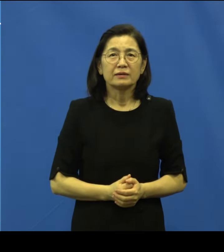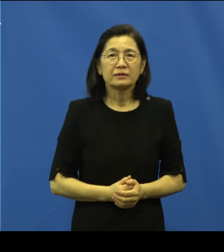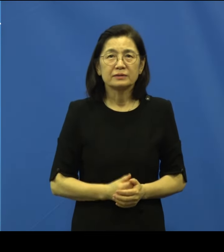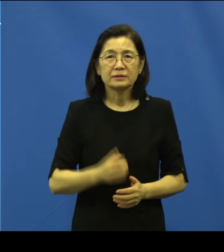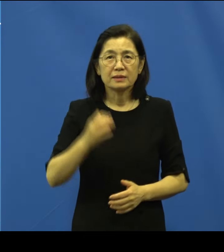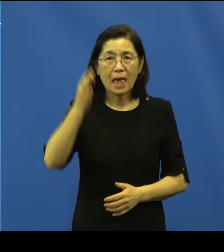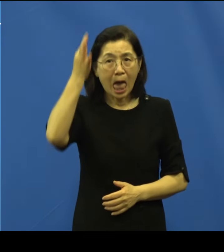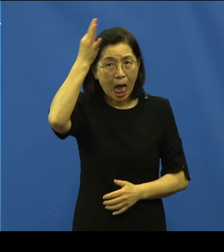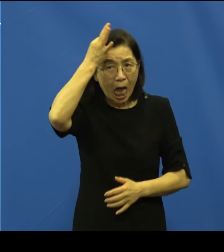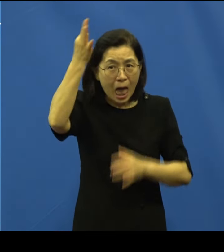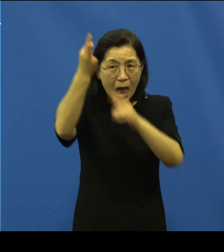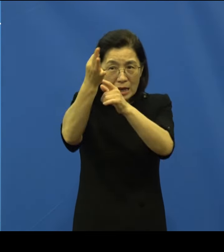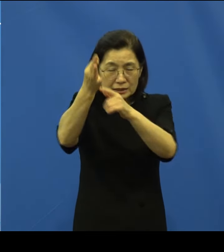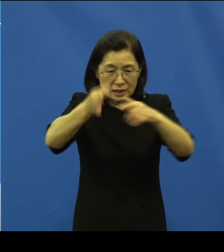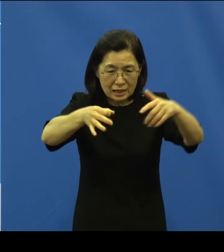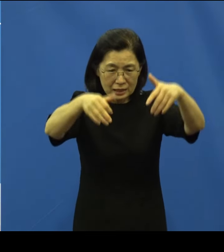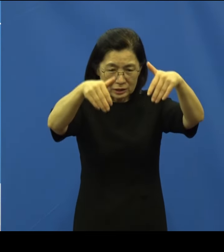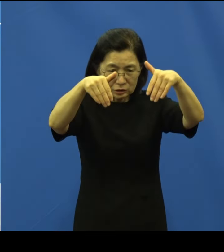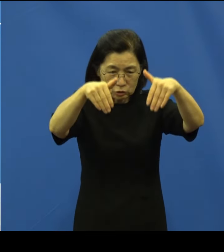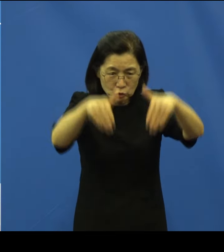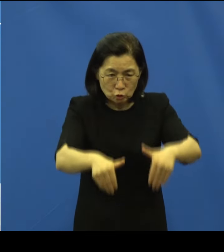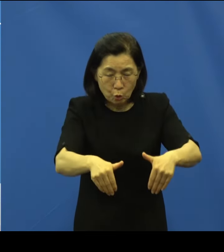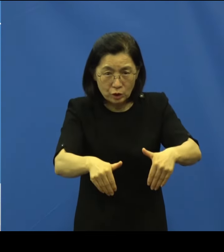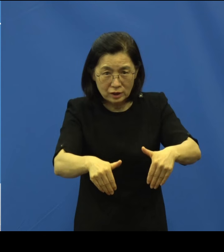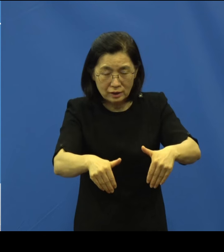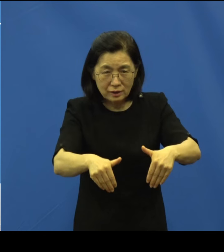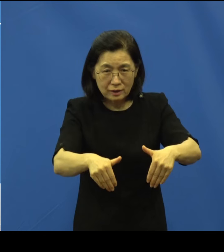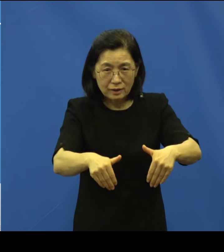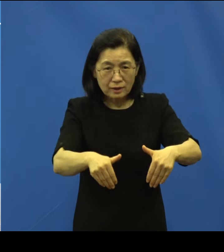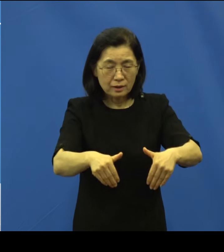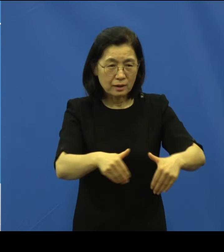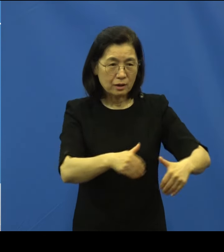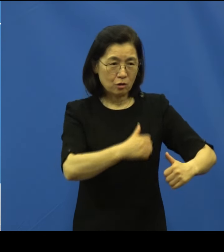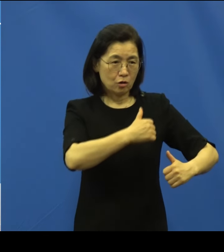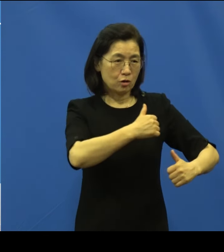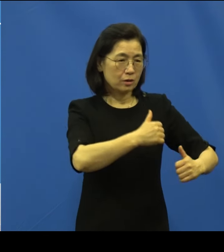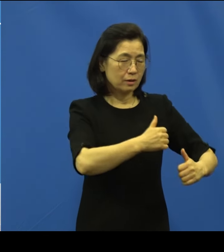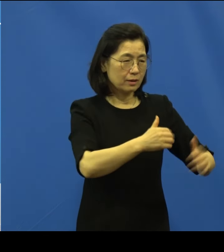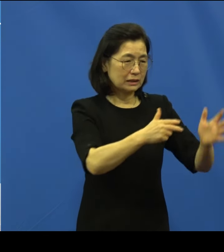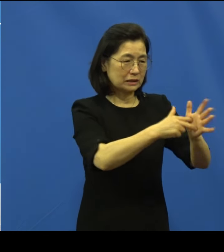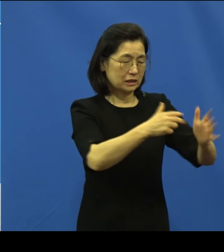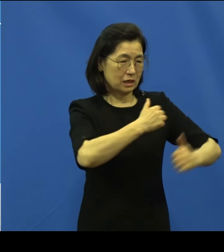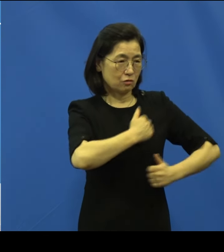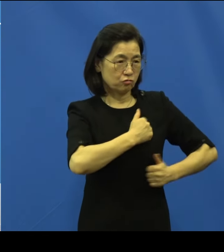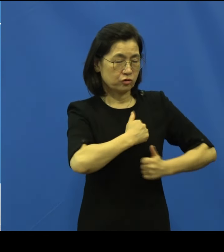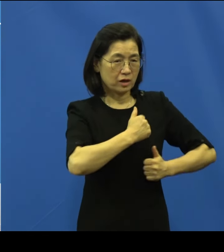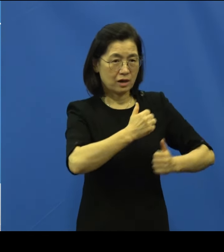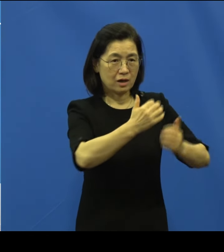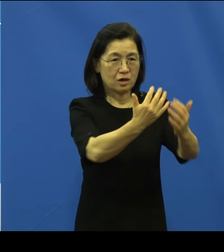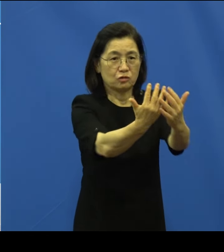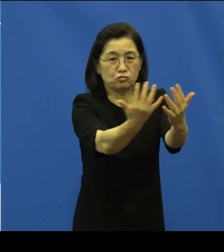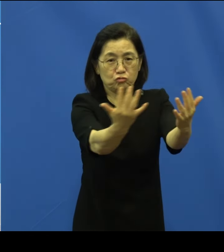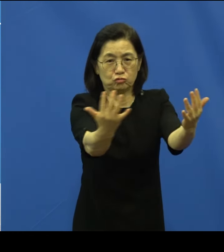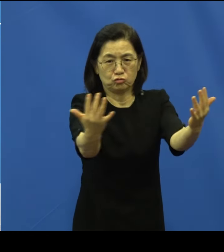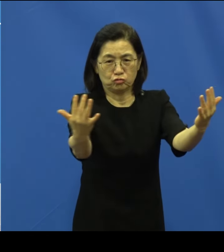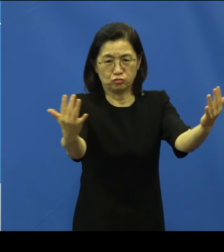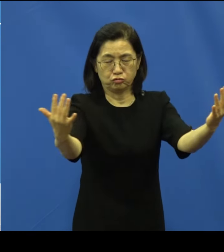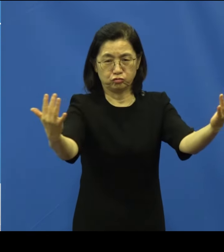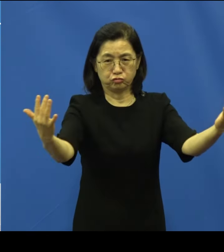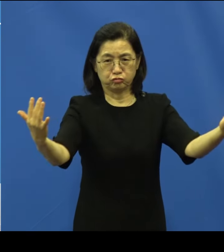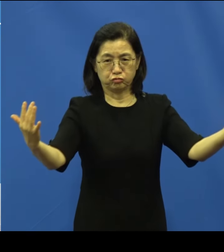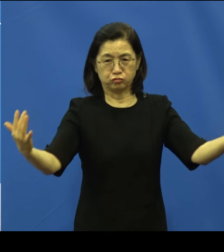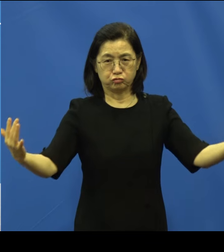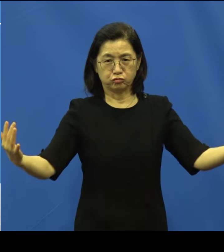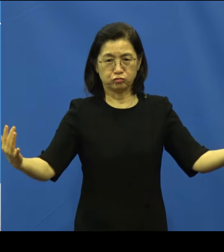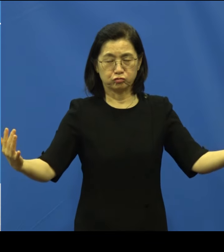알게 됩니다. 오늘 15절에 보니까 하나님의 사람의 사환이 일찍 일어나서 나가 보니 군사와 말과